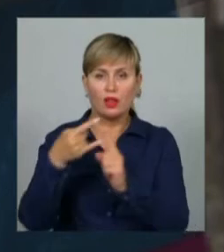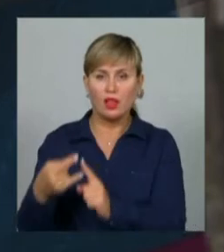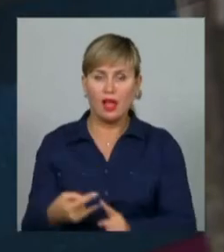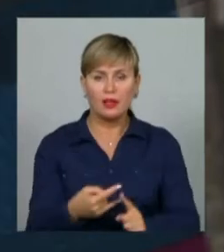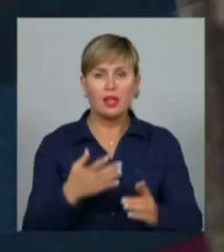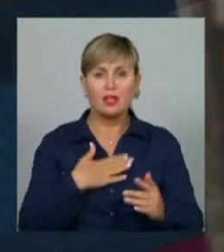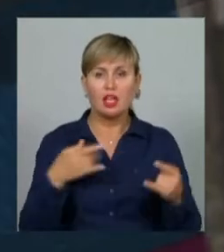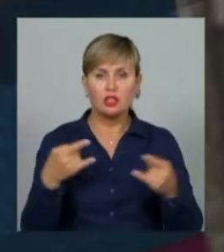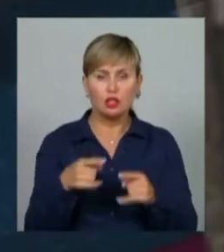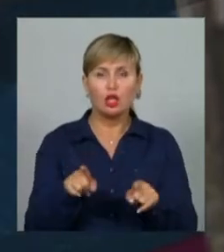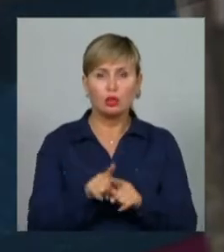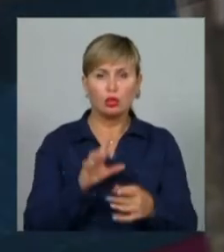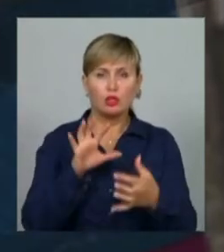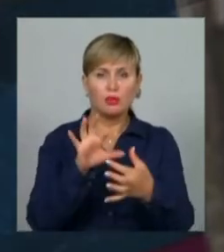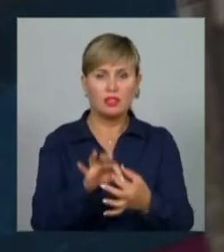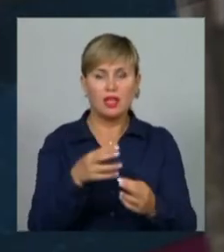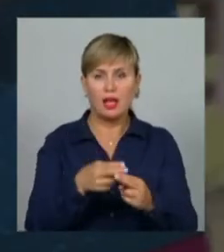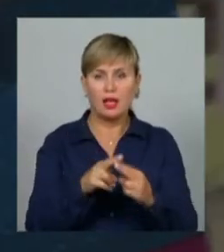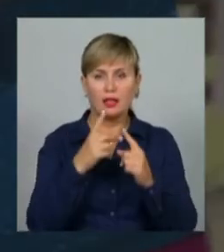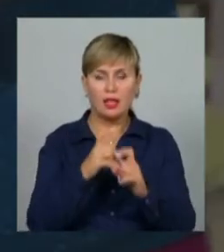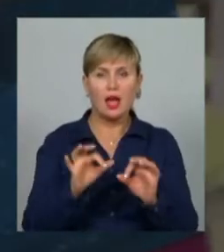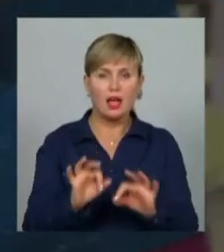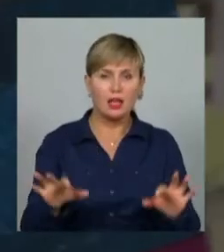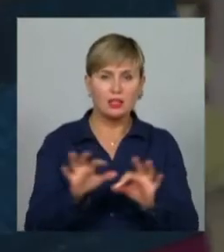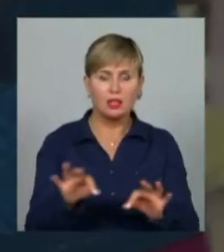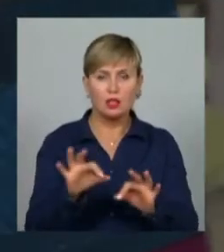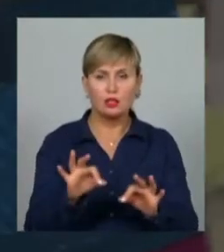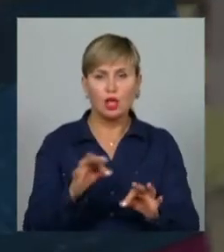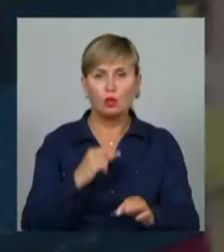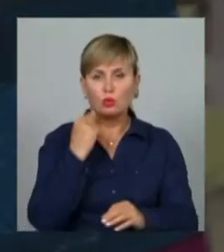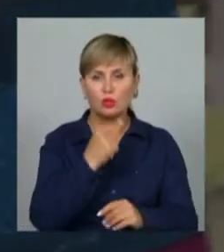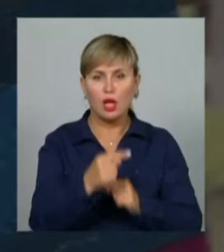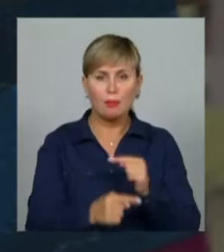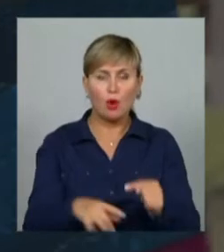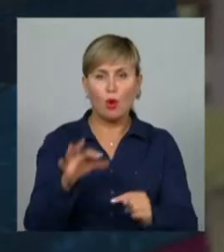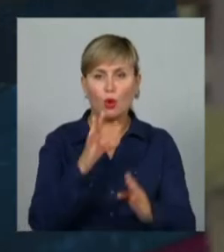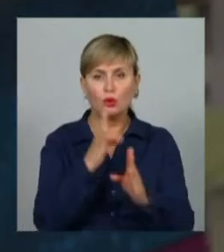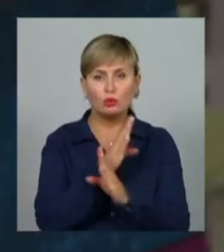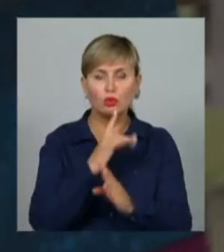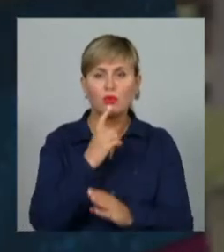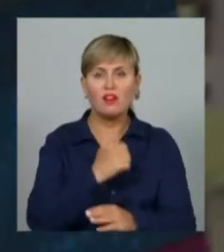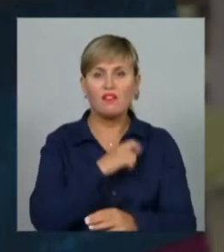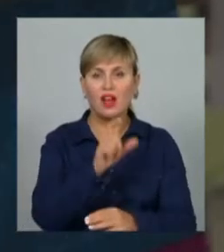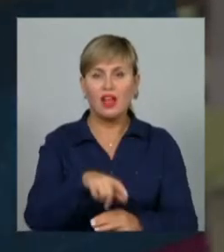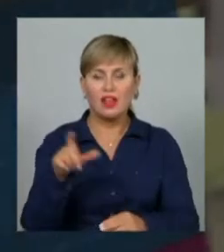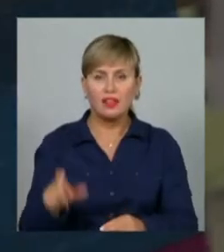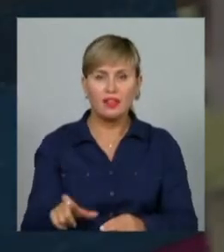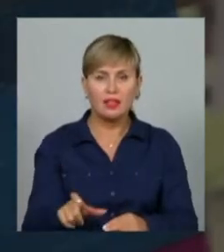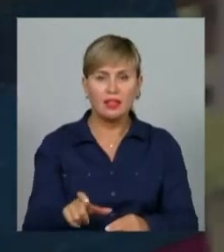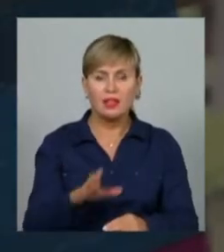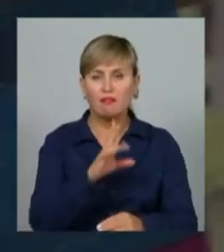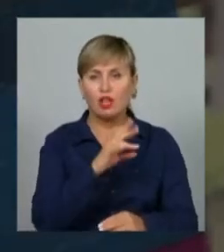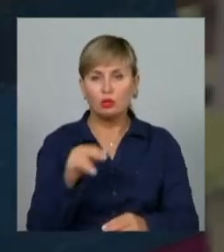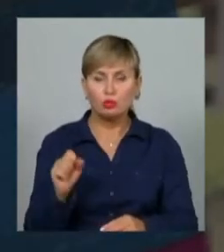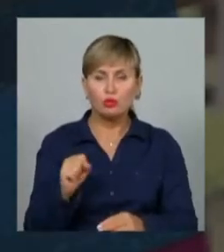Наш телеканал тоже присоединился к этой акции, рассказывая устами потомков о судьбах фронтовиков. С внучкой и правнучкой героев